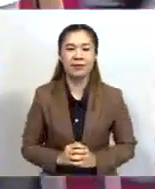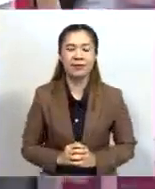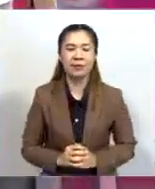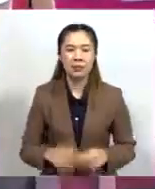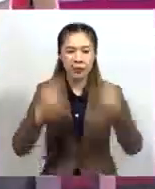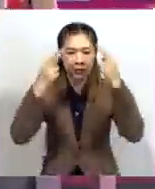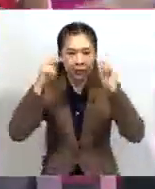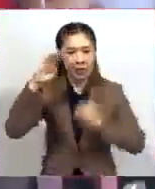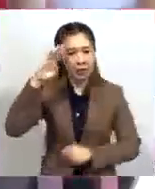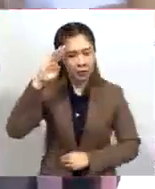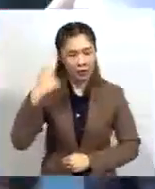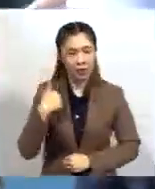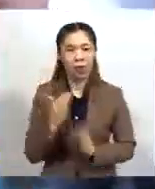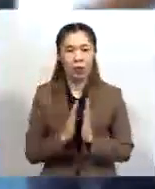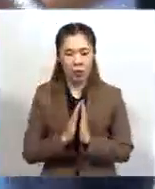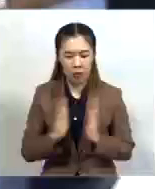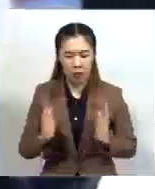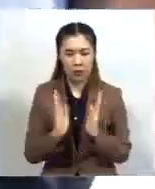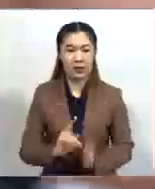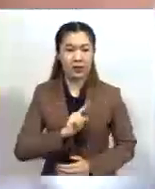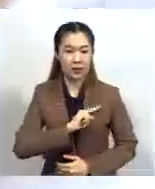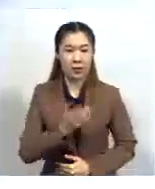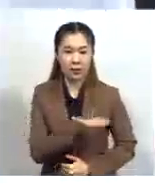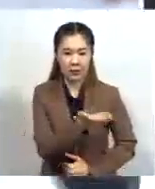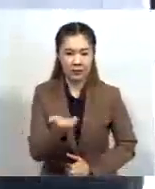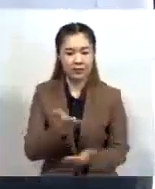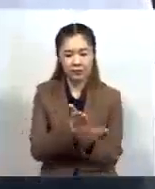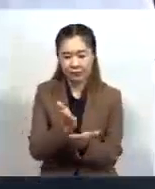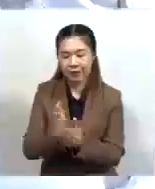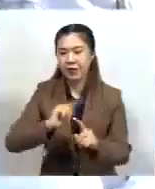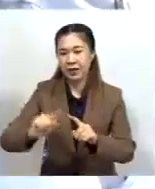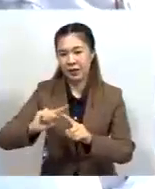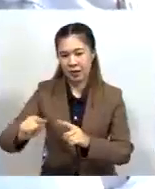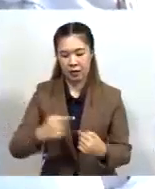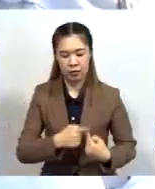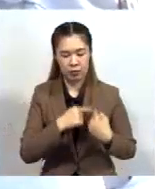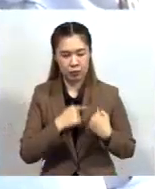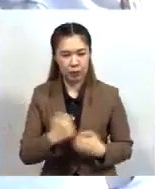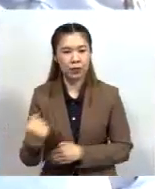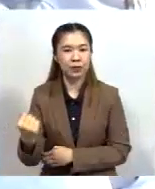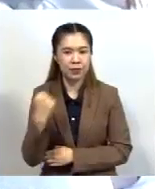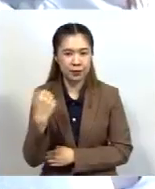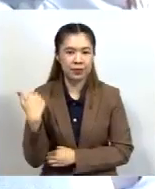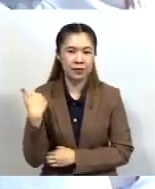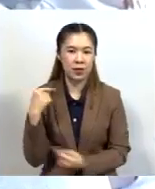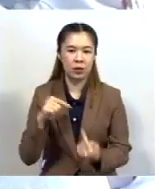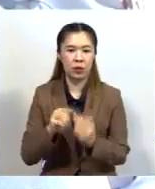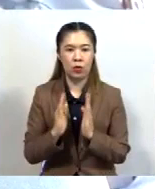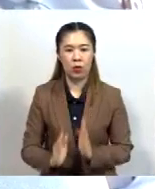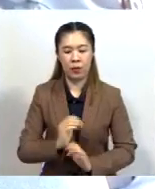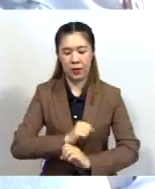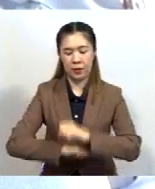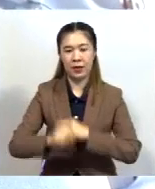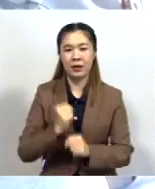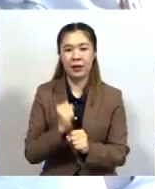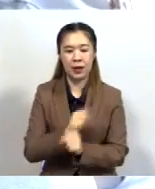นายกรัฐมนตรียังได้ขอบคุณและชื่นชมเจ้าหน้าที่ทุกฝ่ายนะคะที่ช่วยกันสร้างความไว้วางใจโดยเฉพาะกับผู้ปฏิบัติงานด้